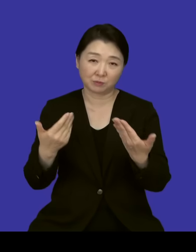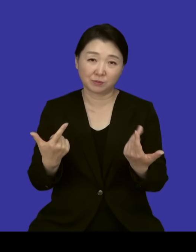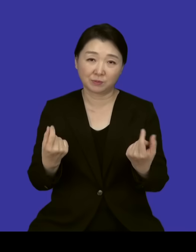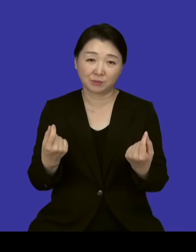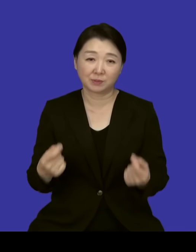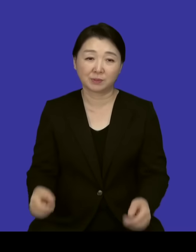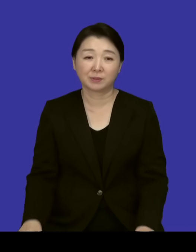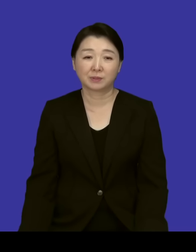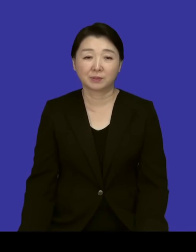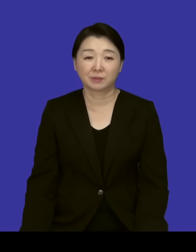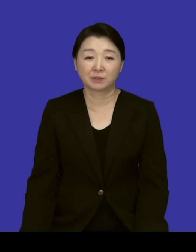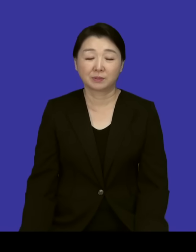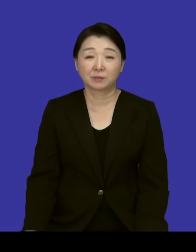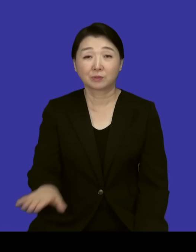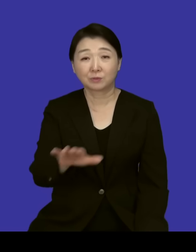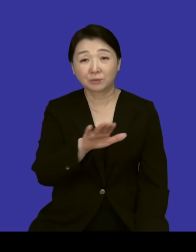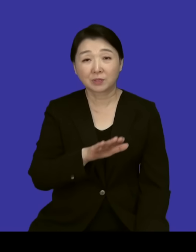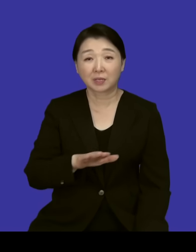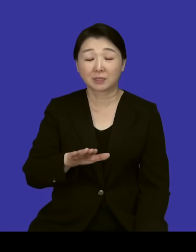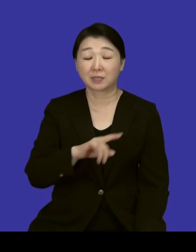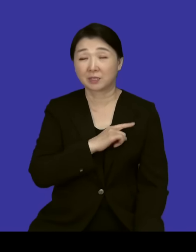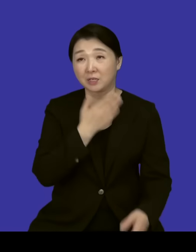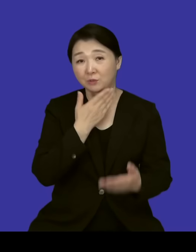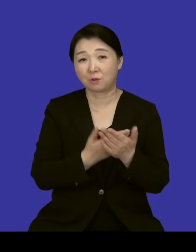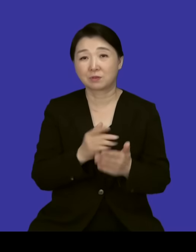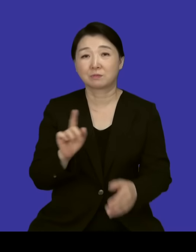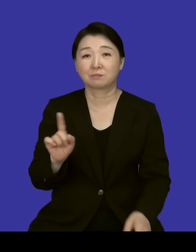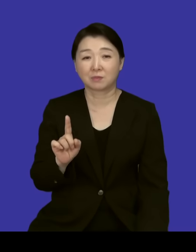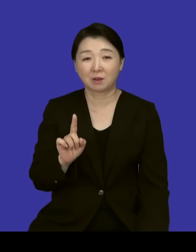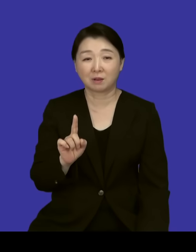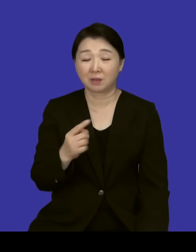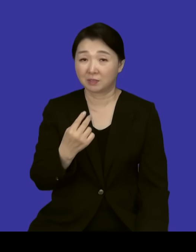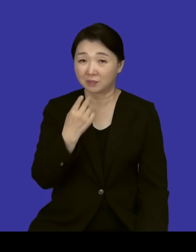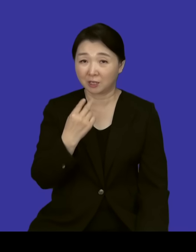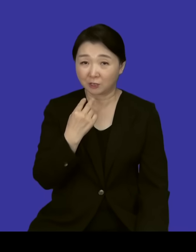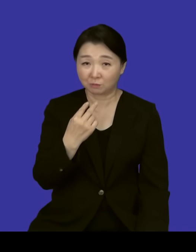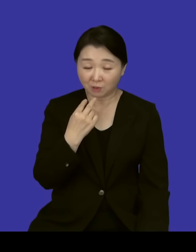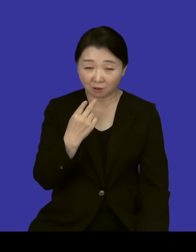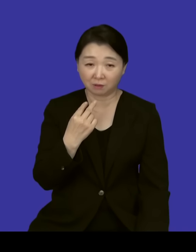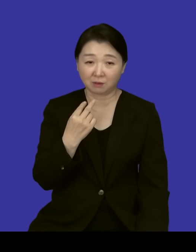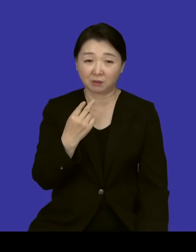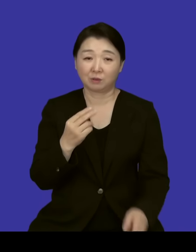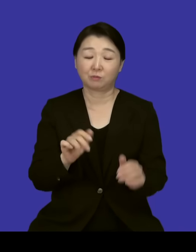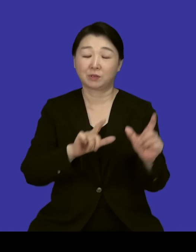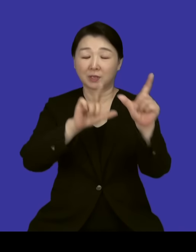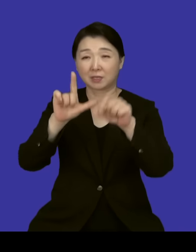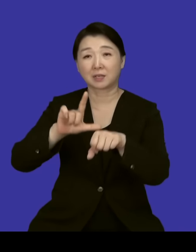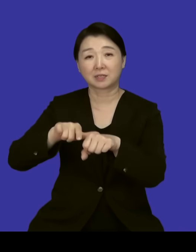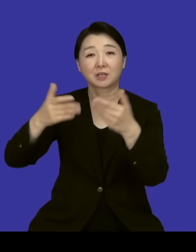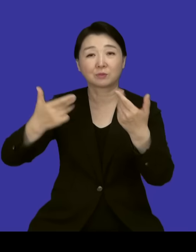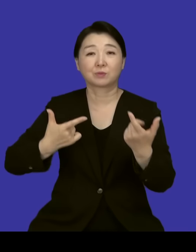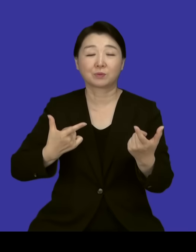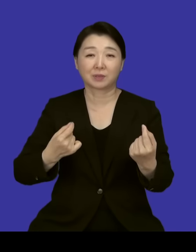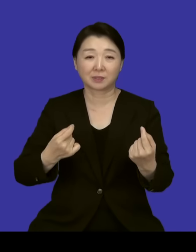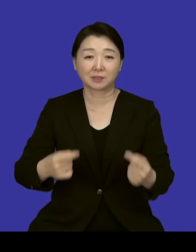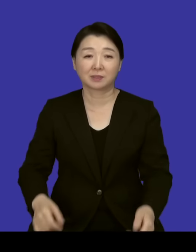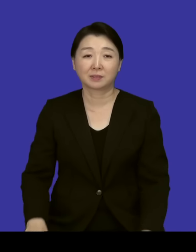거예요. 우리한테 제일 소중한 거는 이 생명, 이 우리가 살아가는 이 시간을 주신